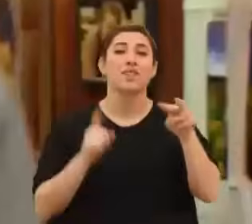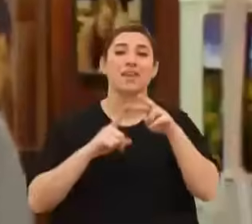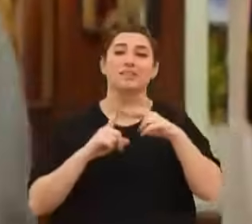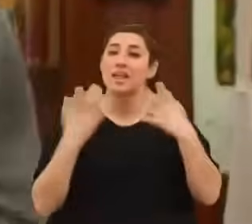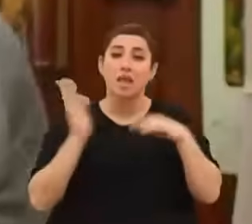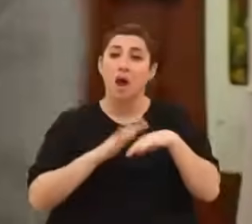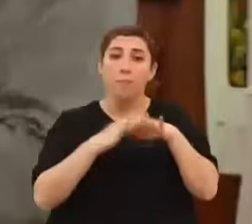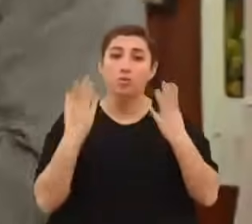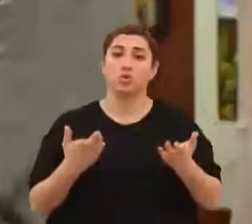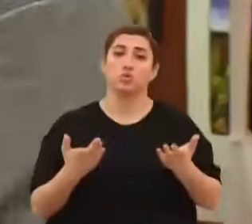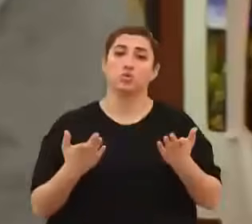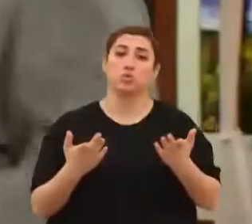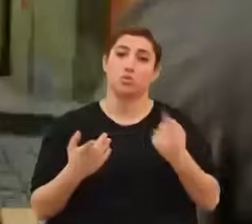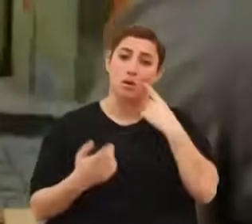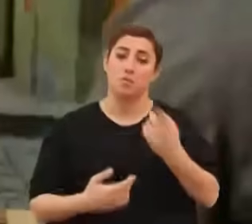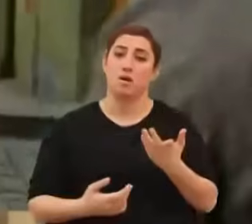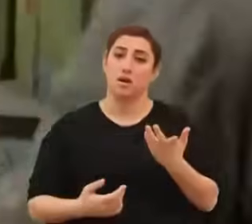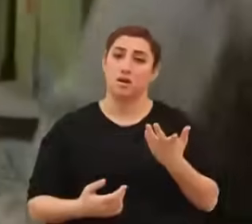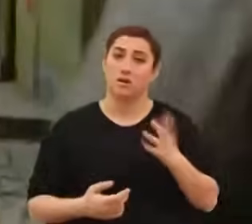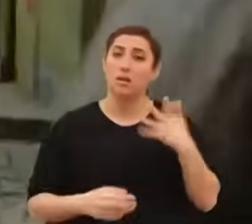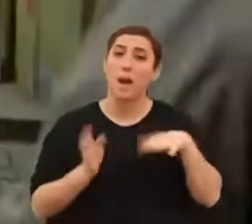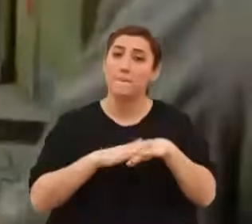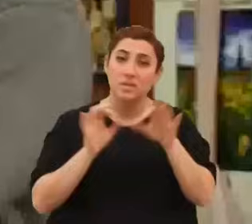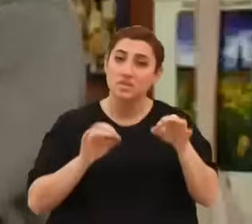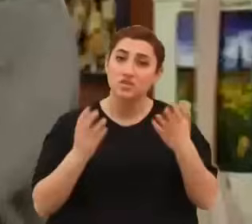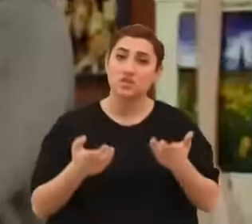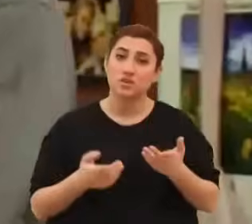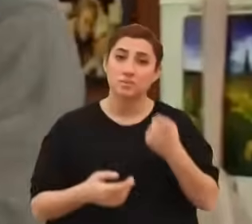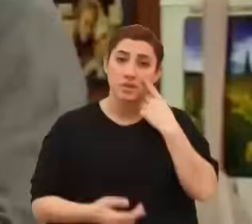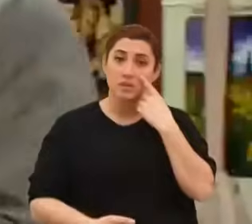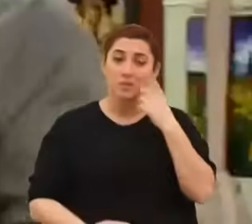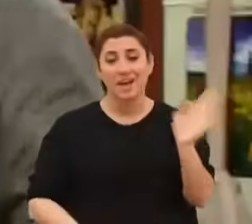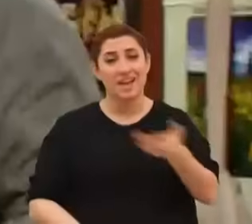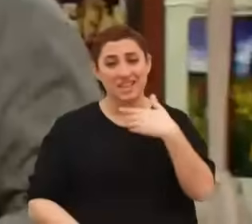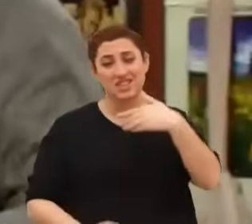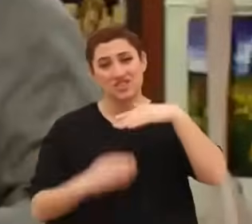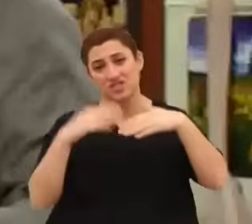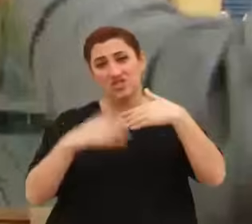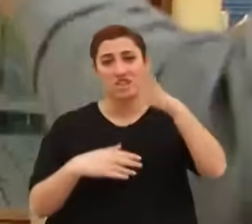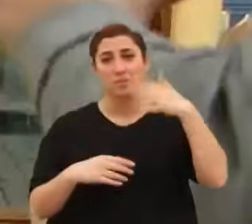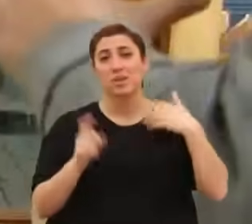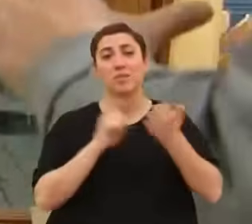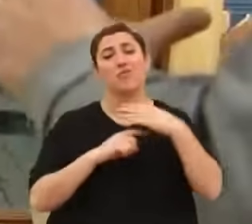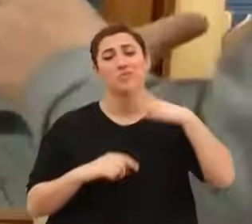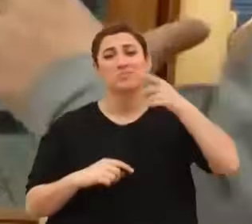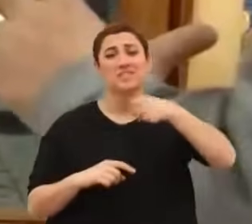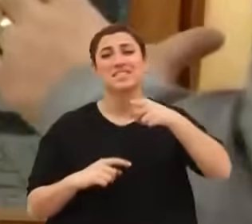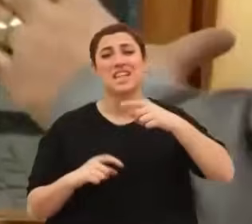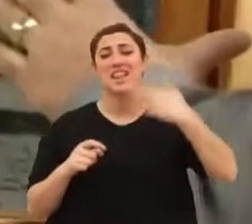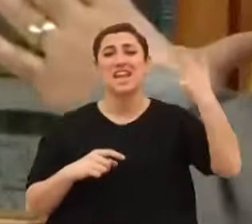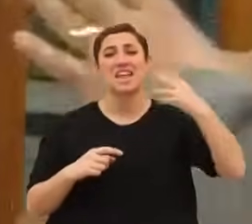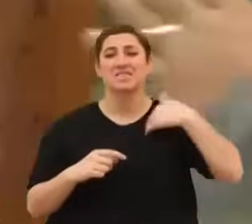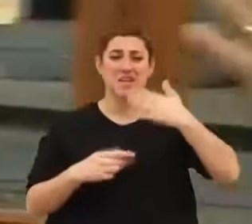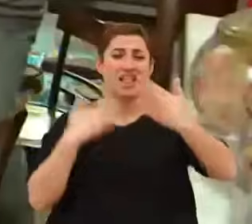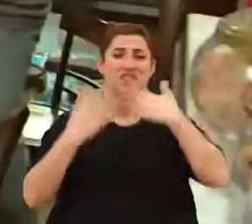bir bağır, bir bağır. Ne yaptın şimdi? Ne yaptın? Hadi buraya, çık dışarı. Benim tavukum gitmiş senin